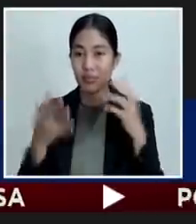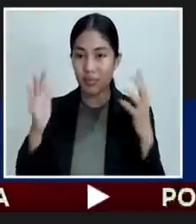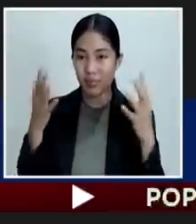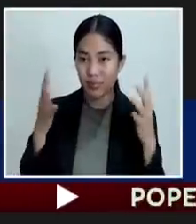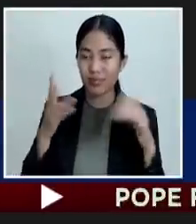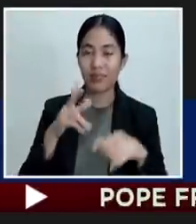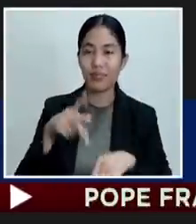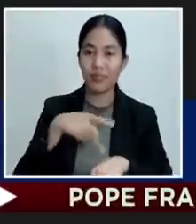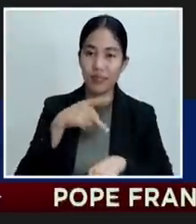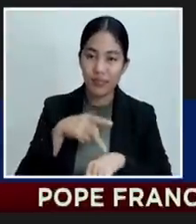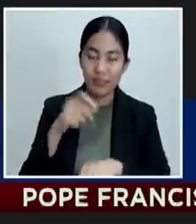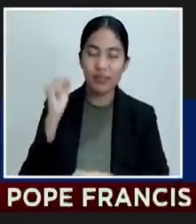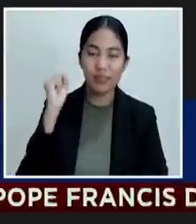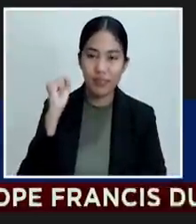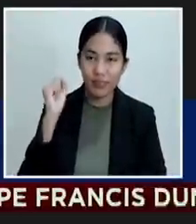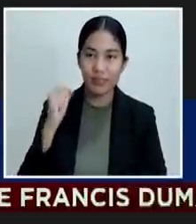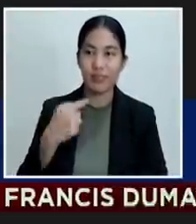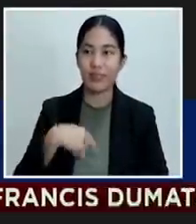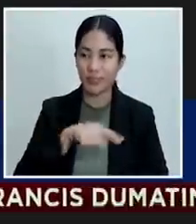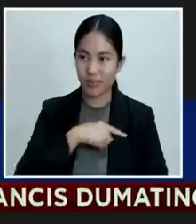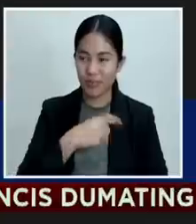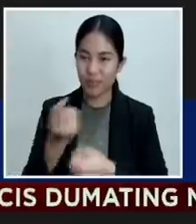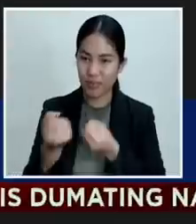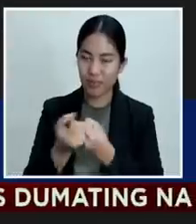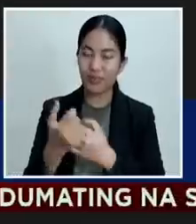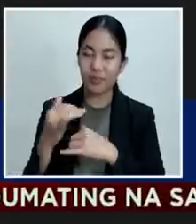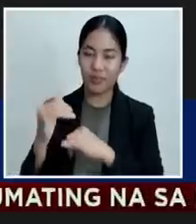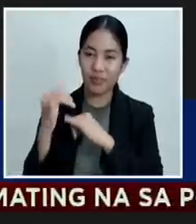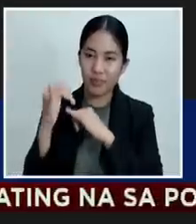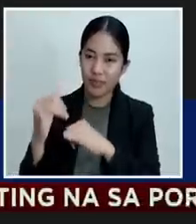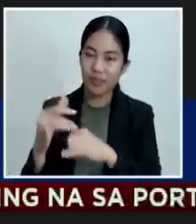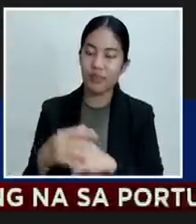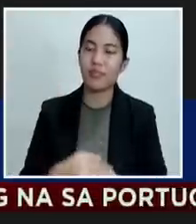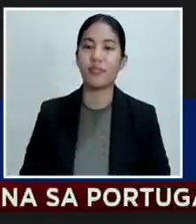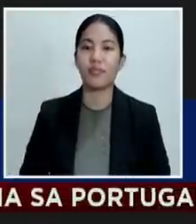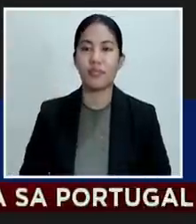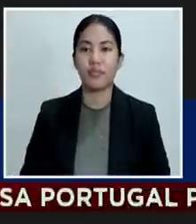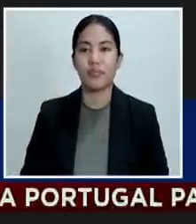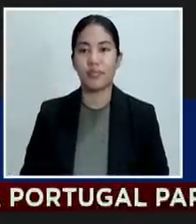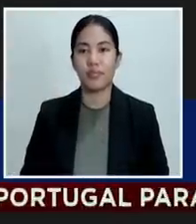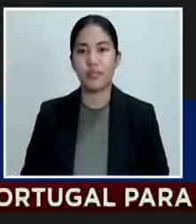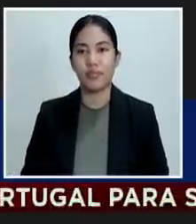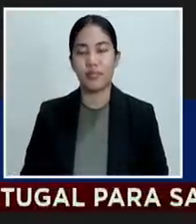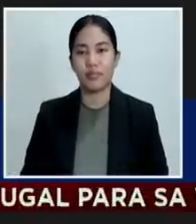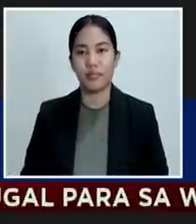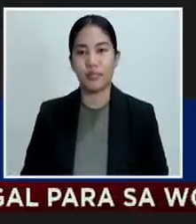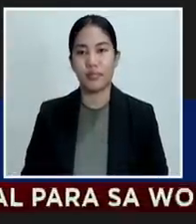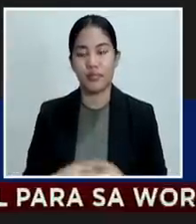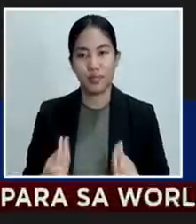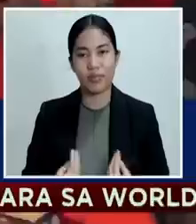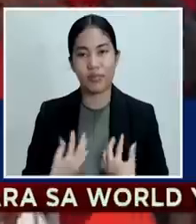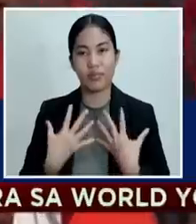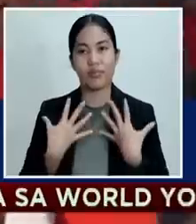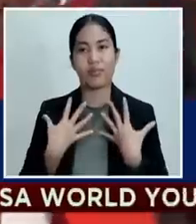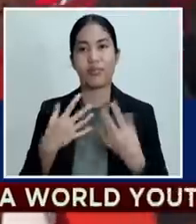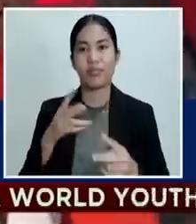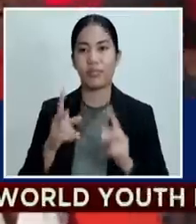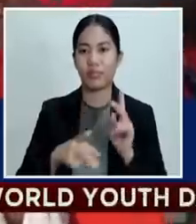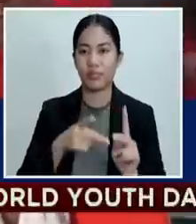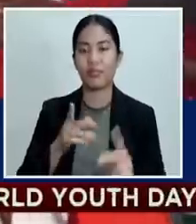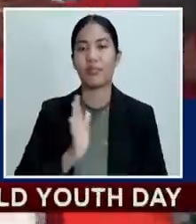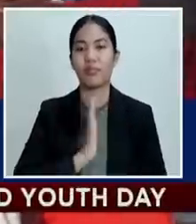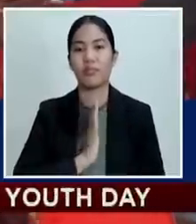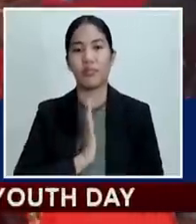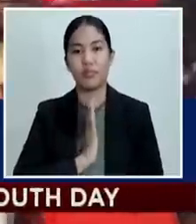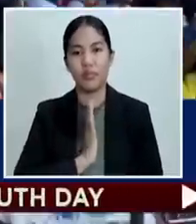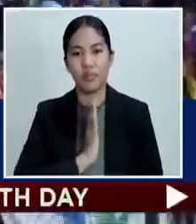Philippines. Chine-cheer namin yung bansa nila. Tapos sobrang electrifying, ang babait ng mga tao. Dagdag ni